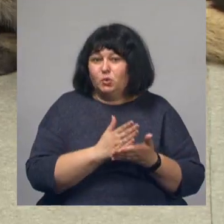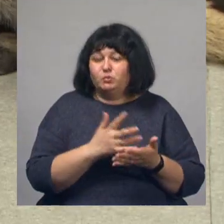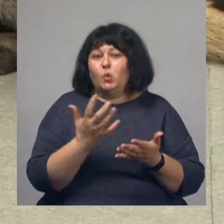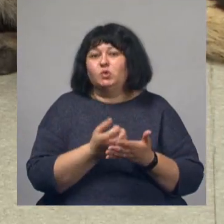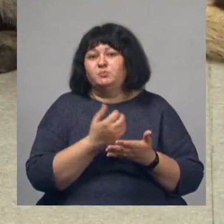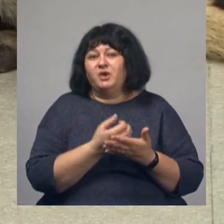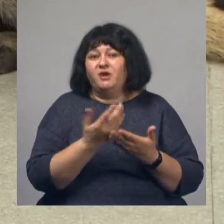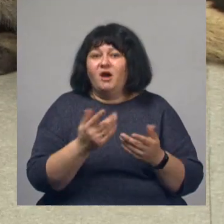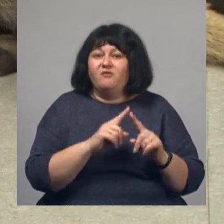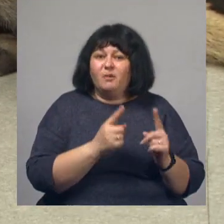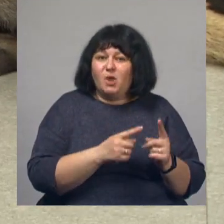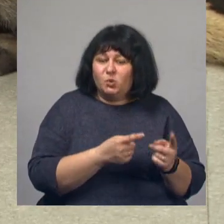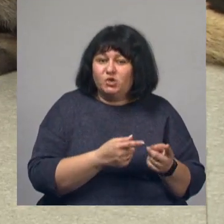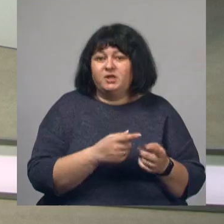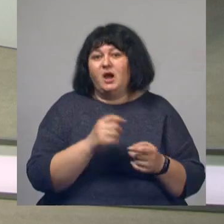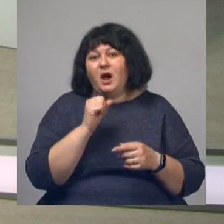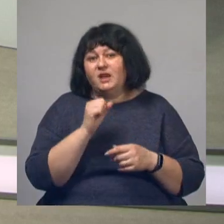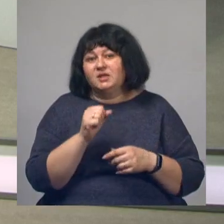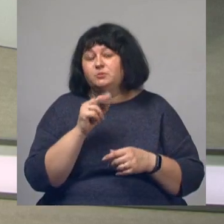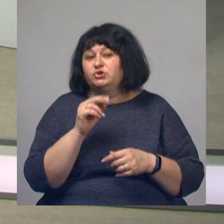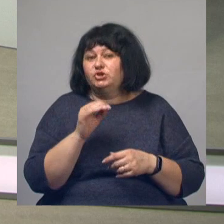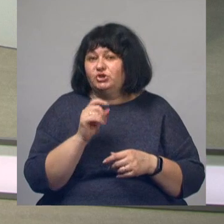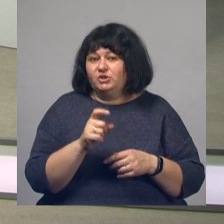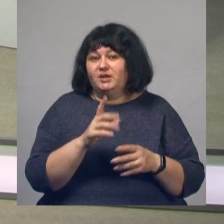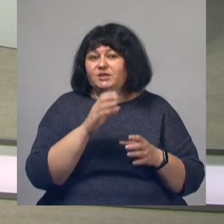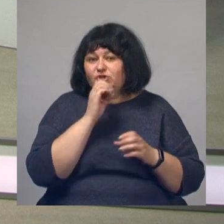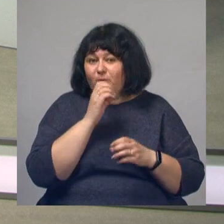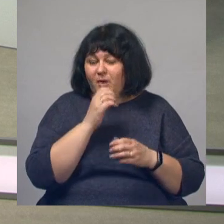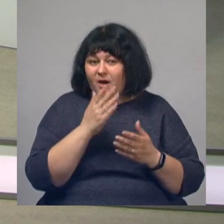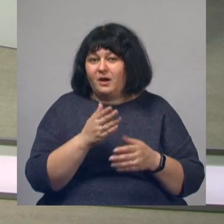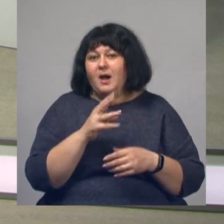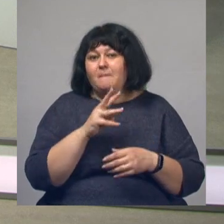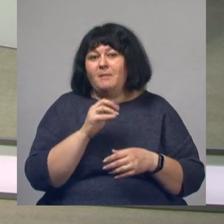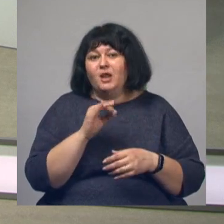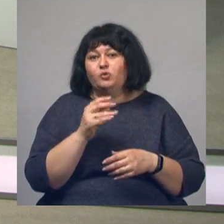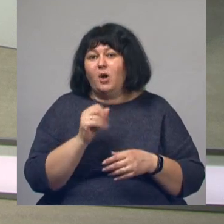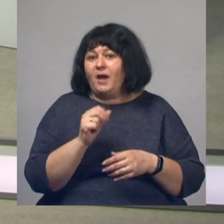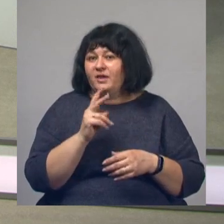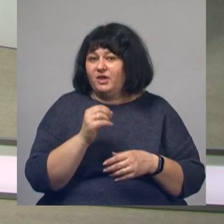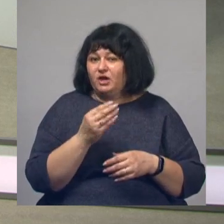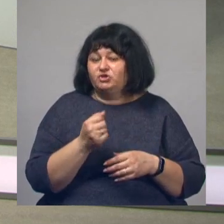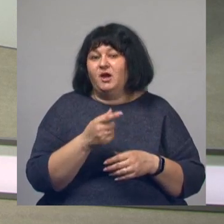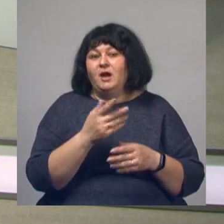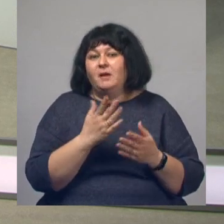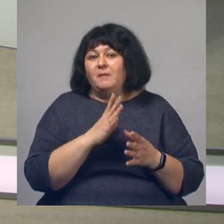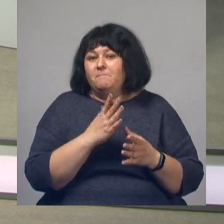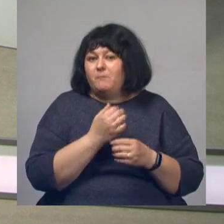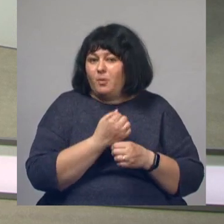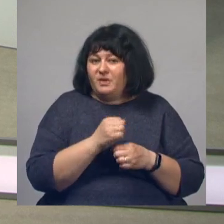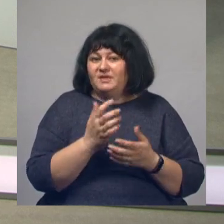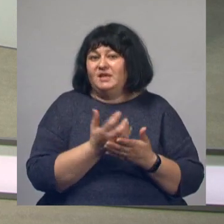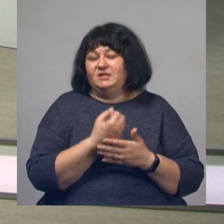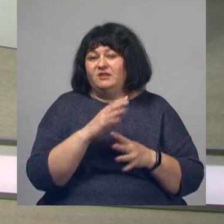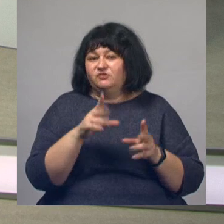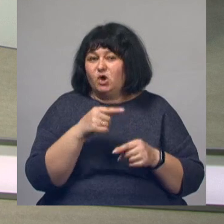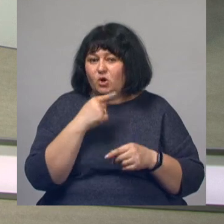вам в обнаружении. Я напомню, что Александр Пшеничный и овчарка Малинуа Кеша, которые стали победителями во